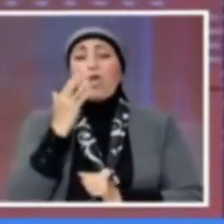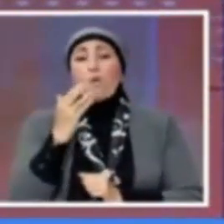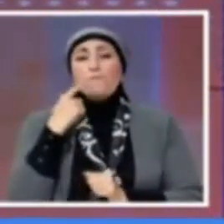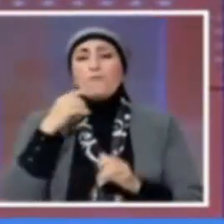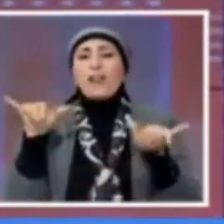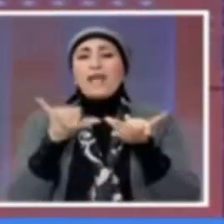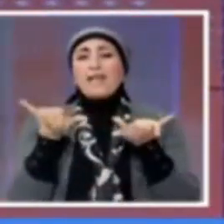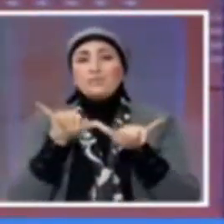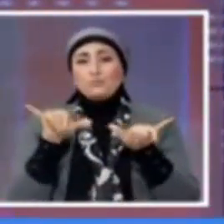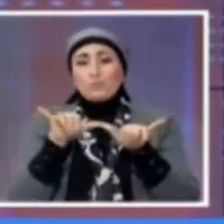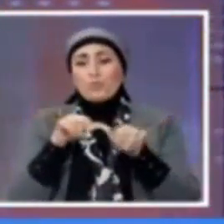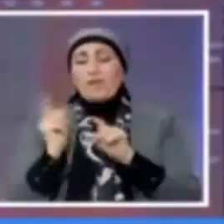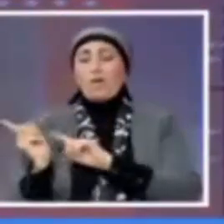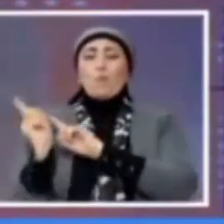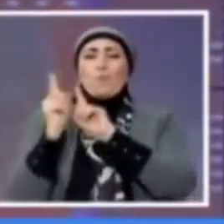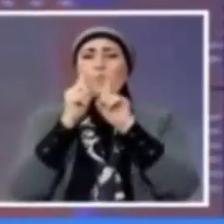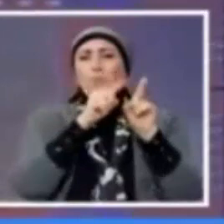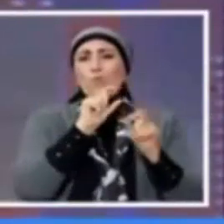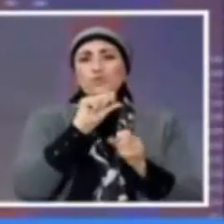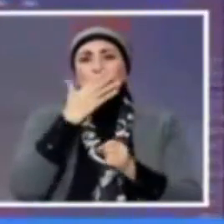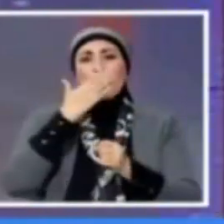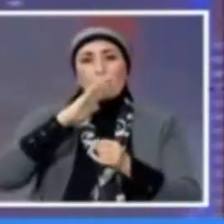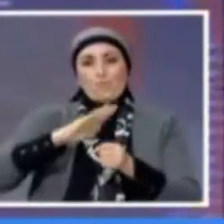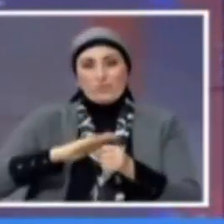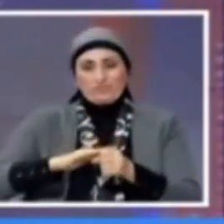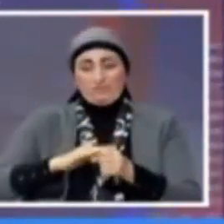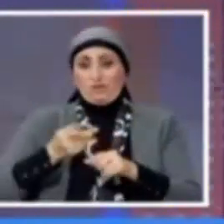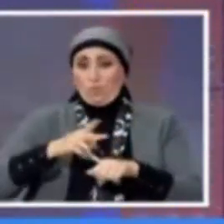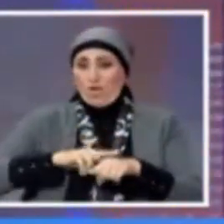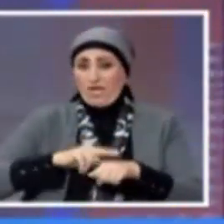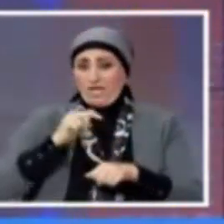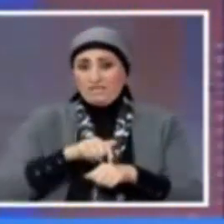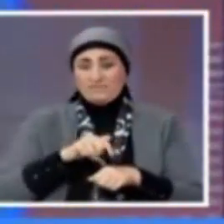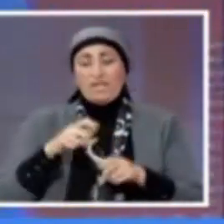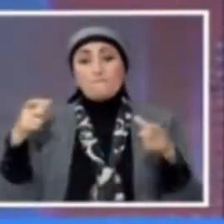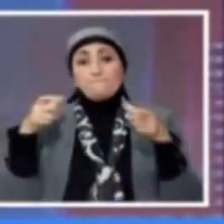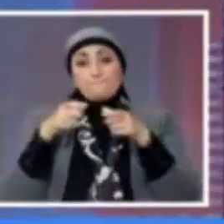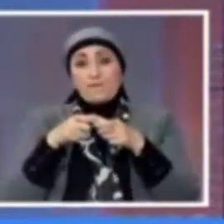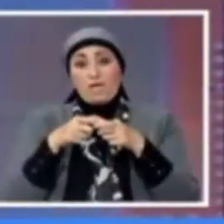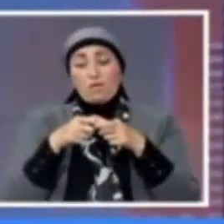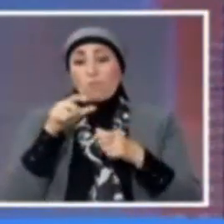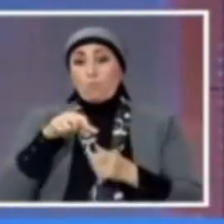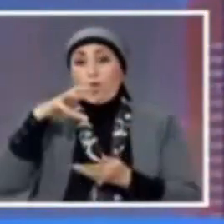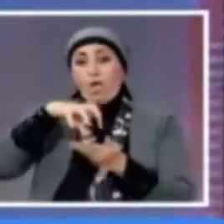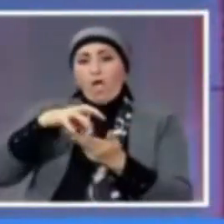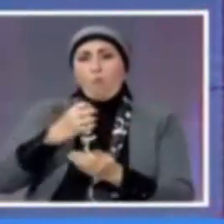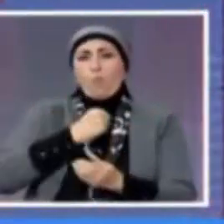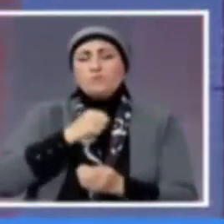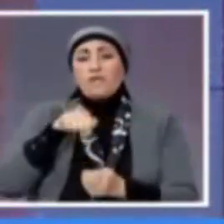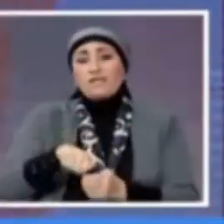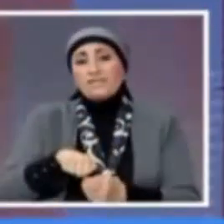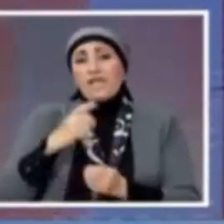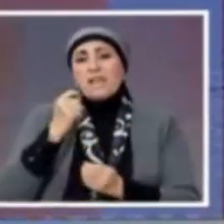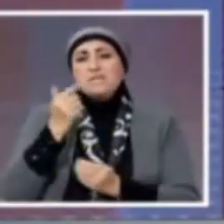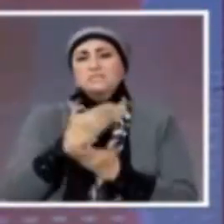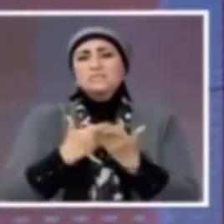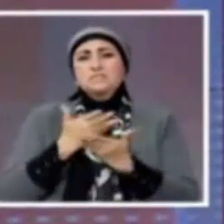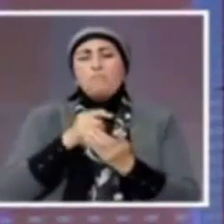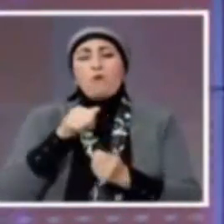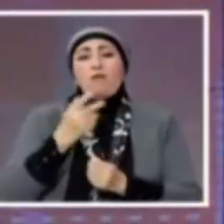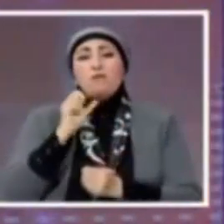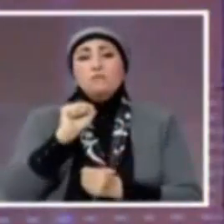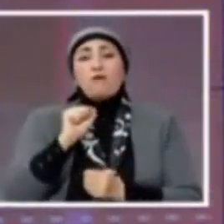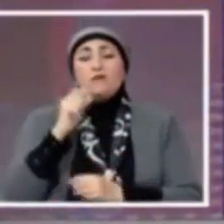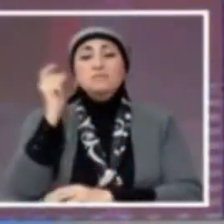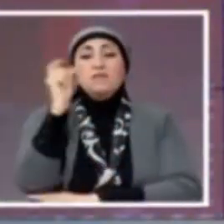وبواباتها الإلكترونية على مدار شهر رمضان. من ناحية أخرى، أطلقت المجموعة الوطنية لاستثمارات